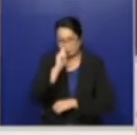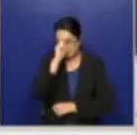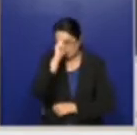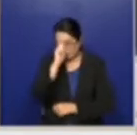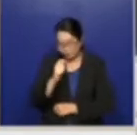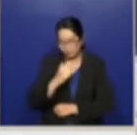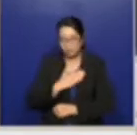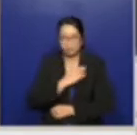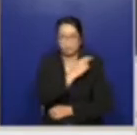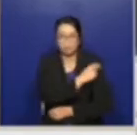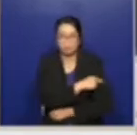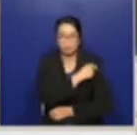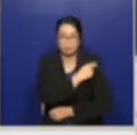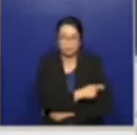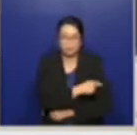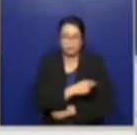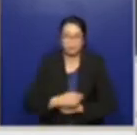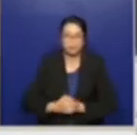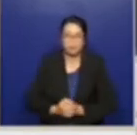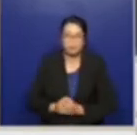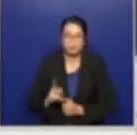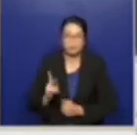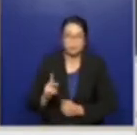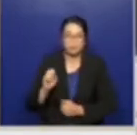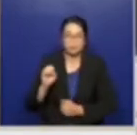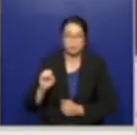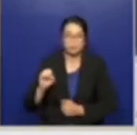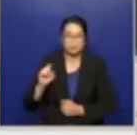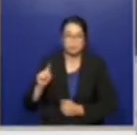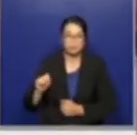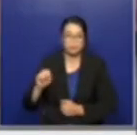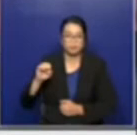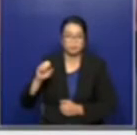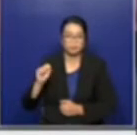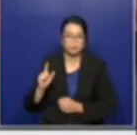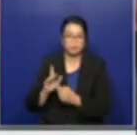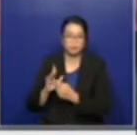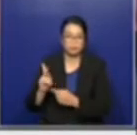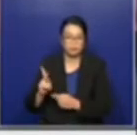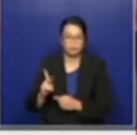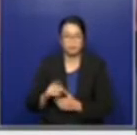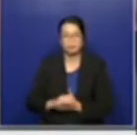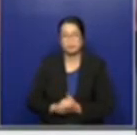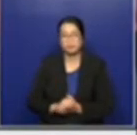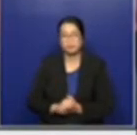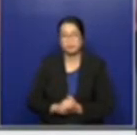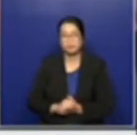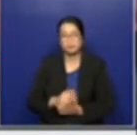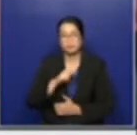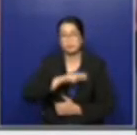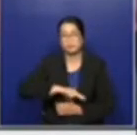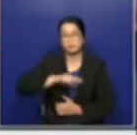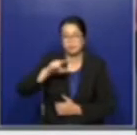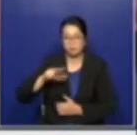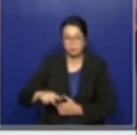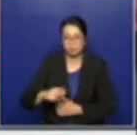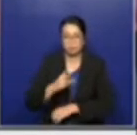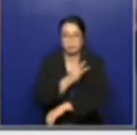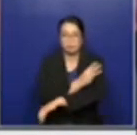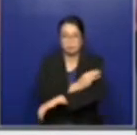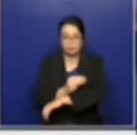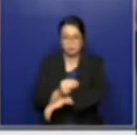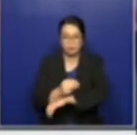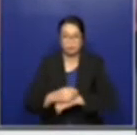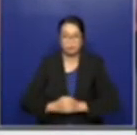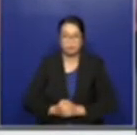กับผมนายแพทย์กิติศักดิ์คณาสวัสดิ์สมาชิกสภาผู้แทนราษฎรจังหวัดมหาสารคามพรรคเพื่อไทยขออนุญ